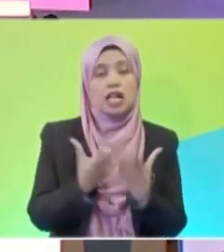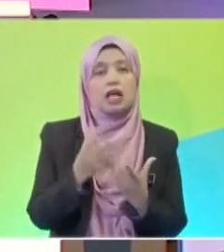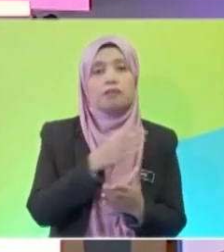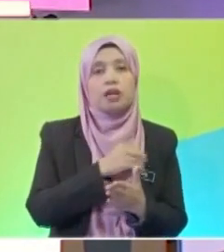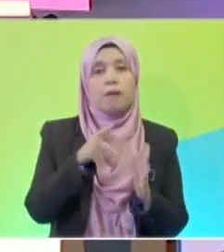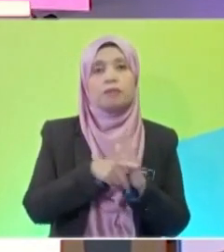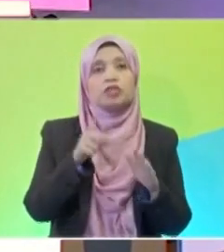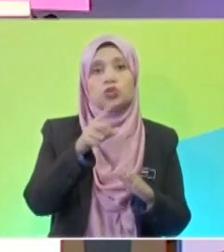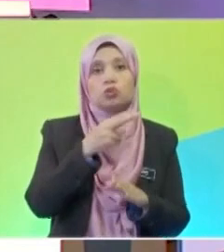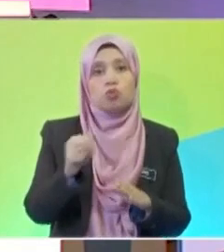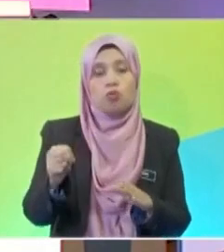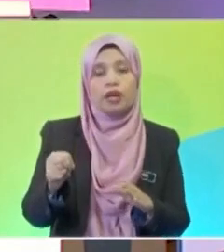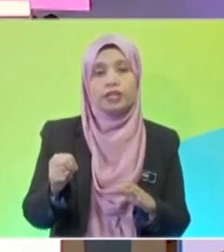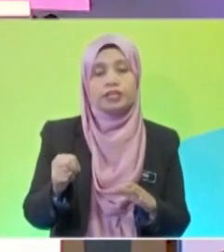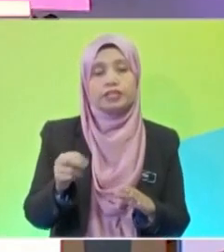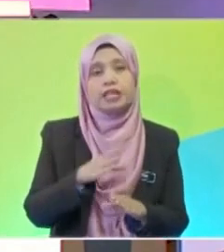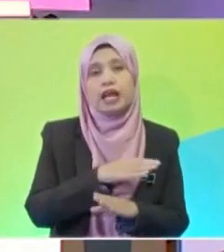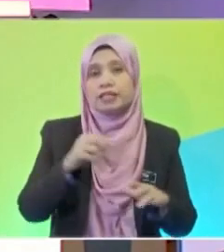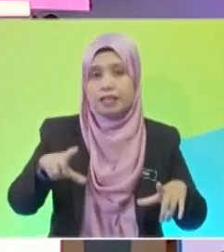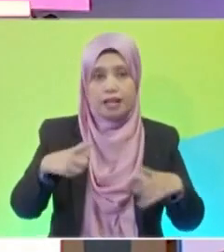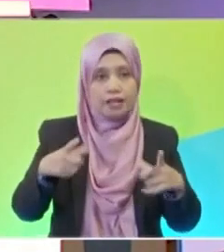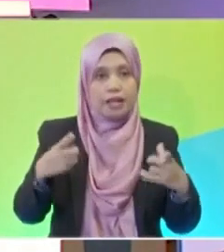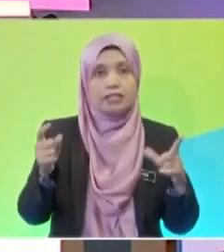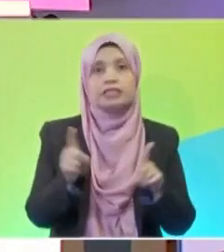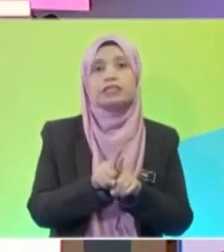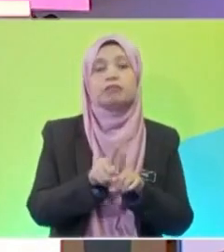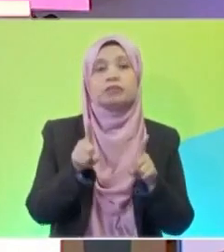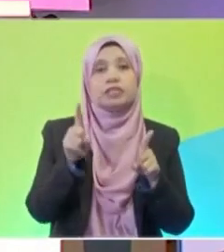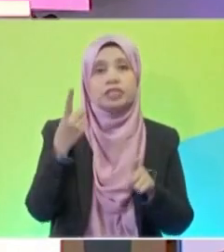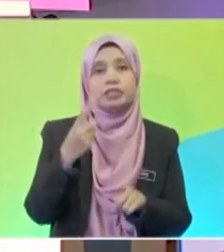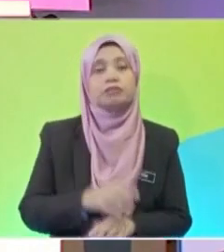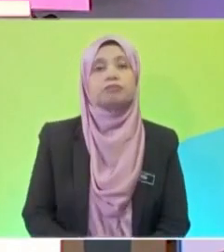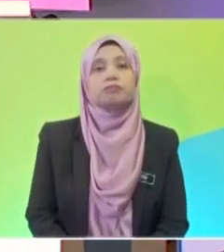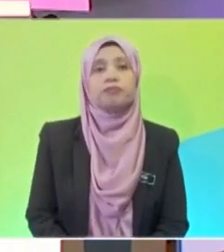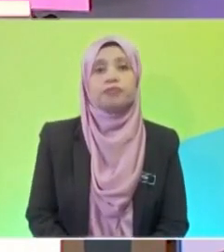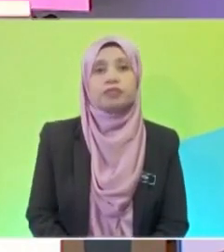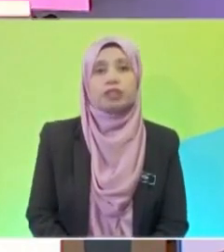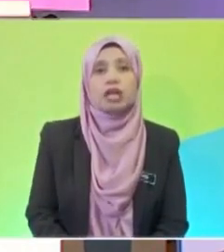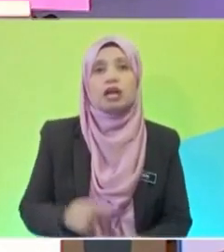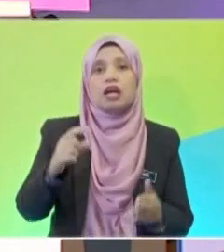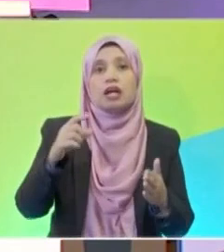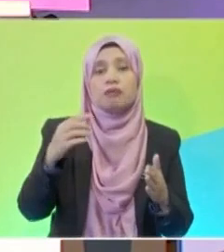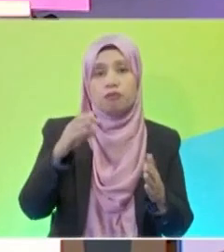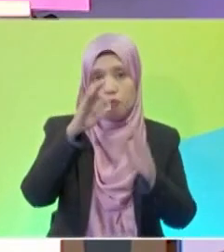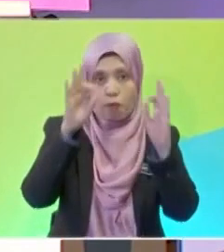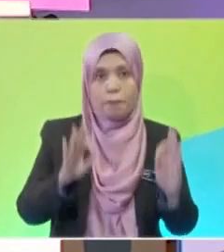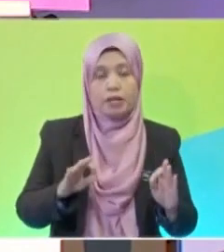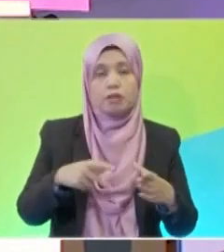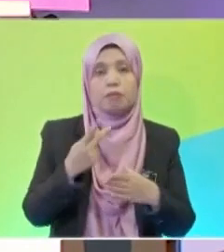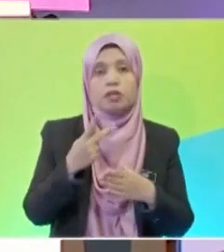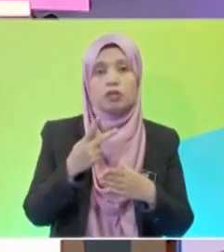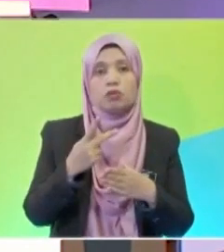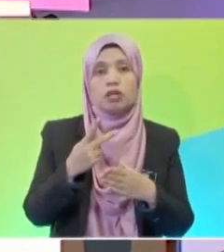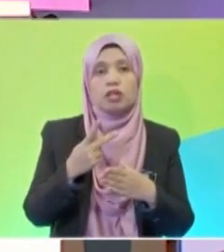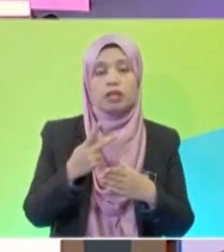seperti awak sediakan rekod tak lengkap, seperti awak sediakan milikan tunggal. Sama je murid-murid semua. Okey, ini adalah format akaun pengeluaran bermula dengan